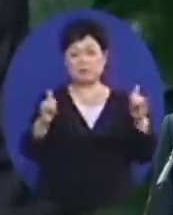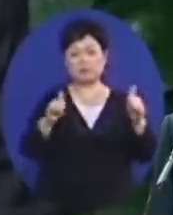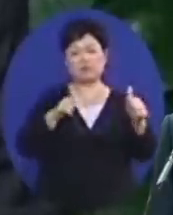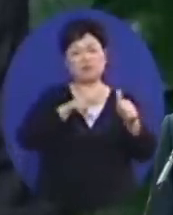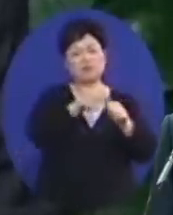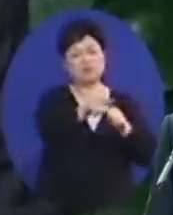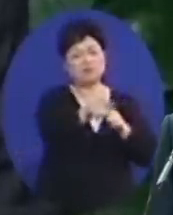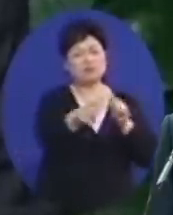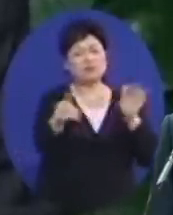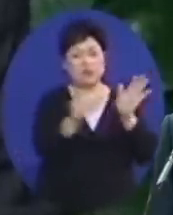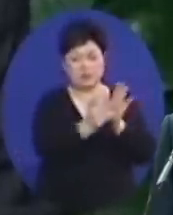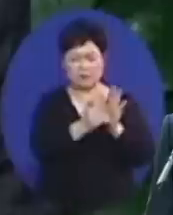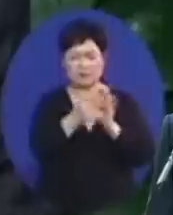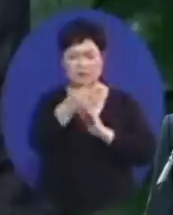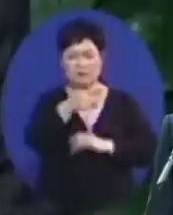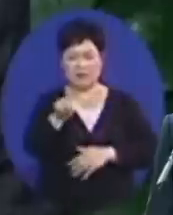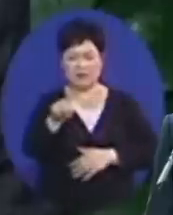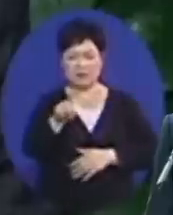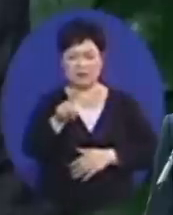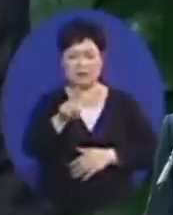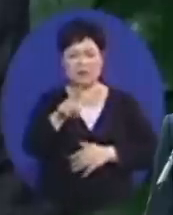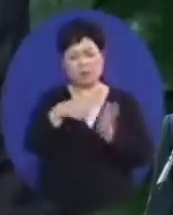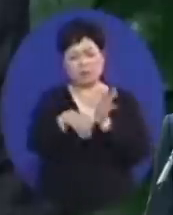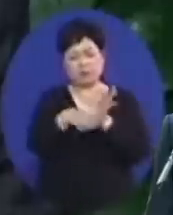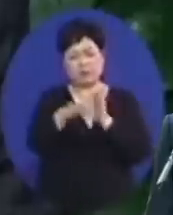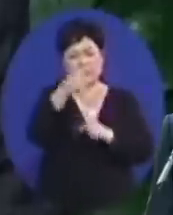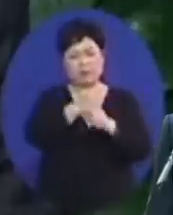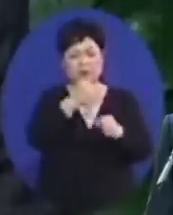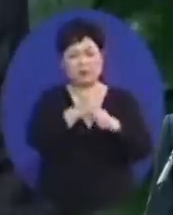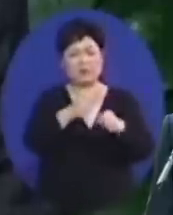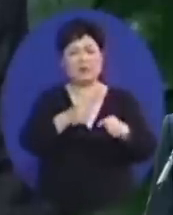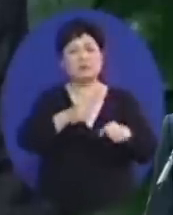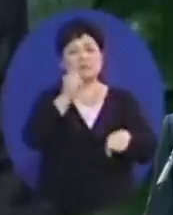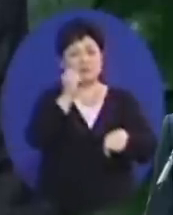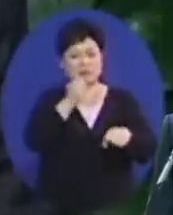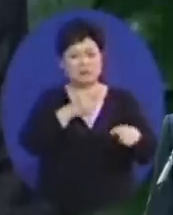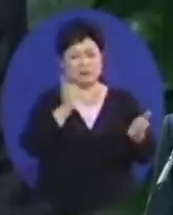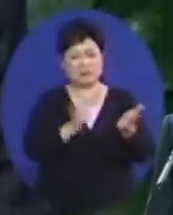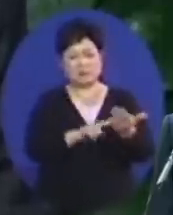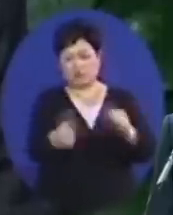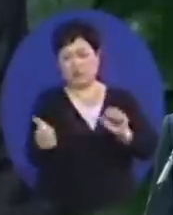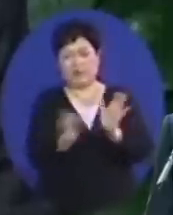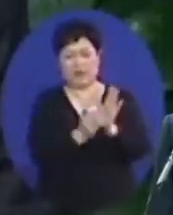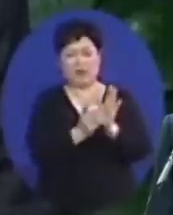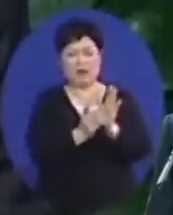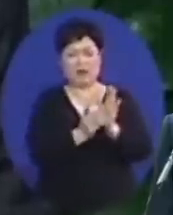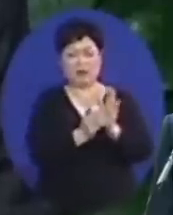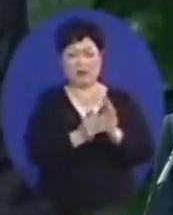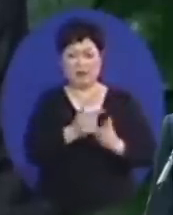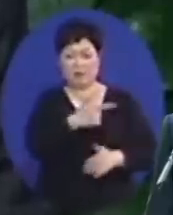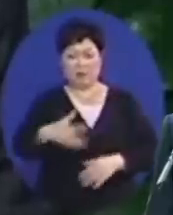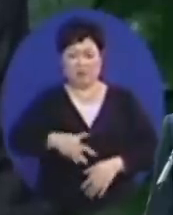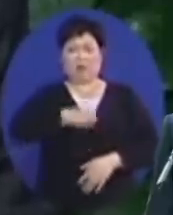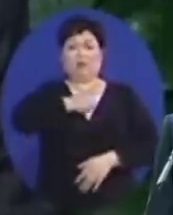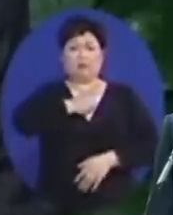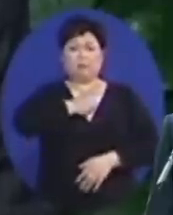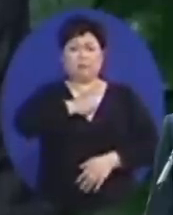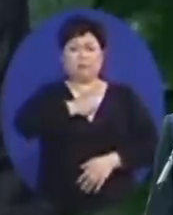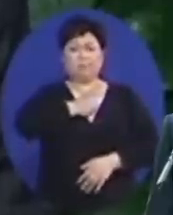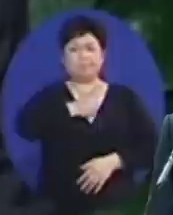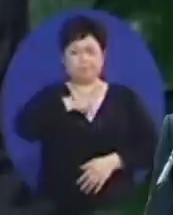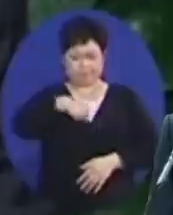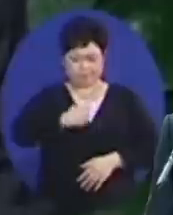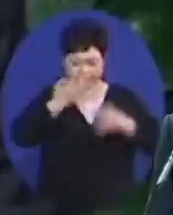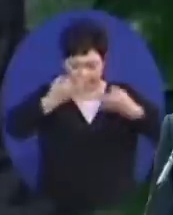죽음에 이르게 하는 다이너마이트를 만든 제조업자가 드디어 죽었다라고 기록되어 있었습니다. 그는 큰 충격을 받고